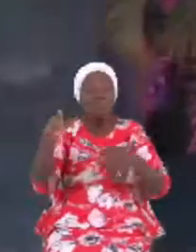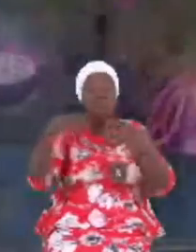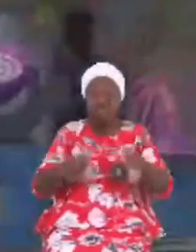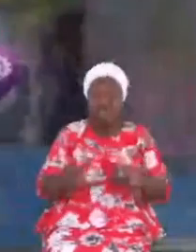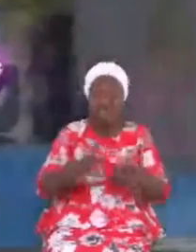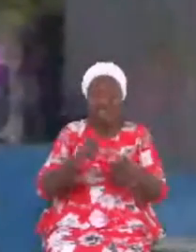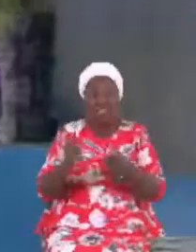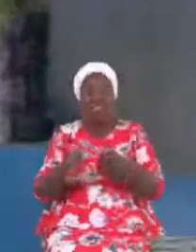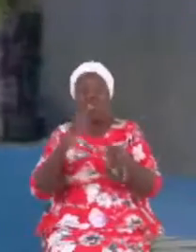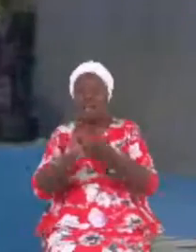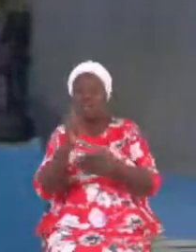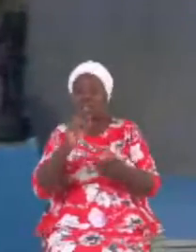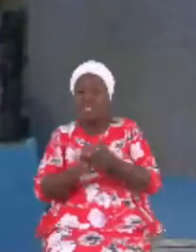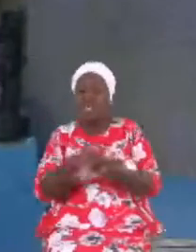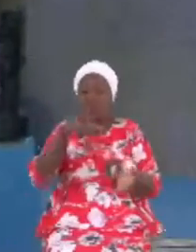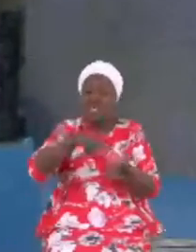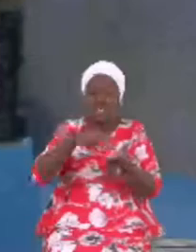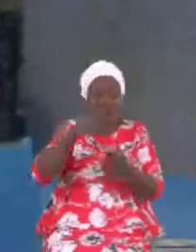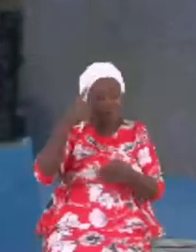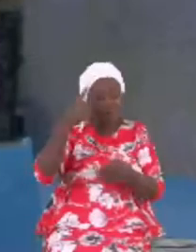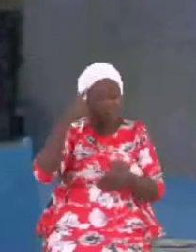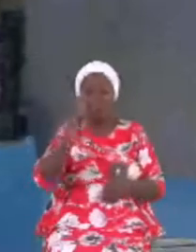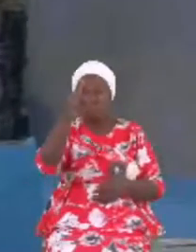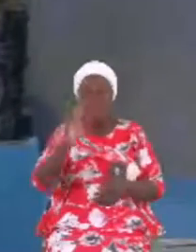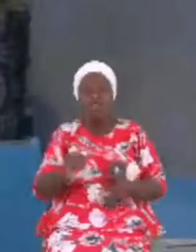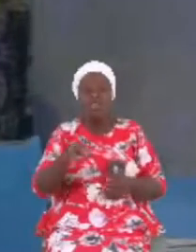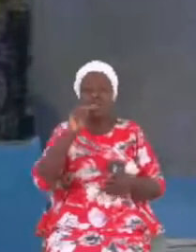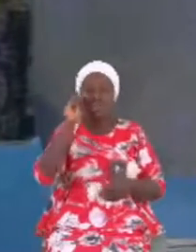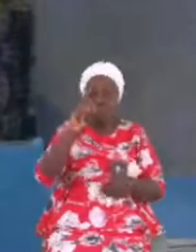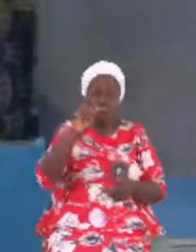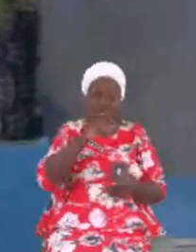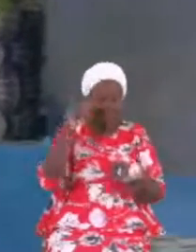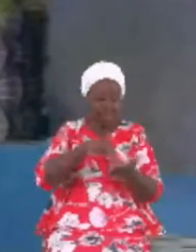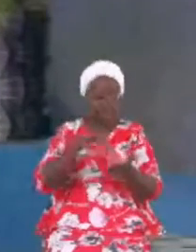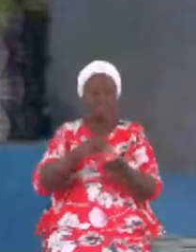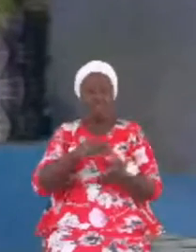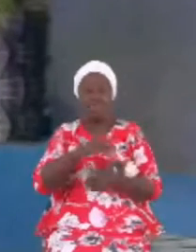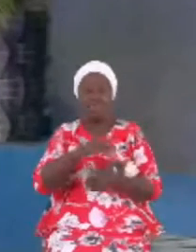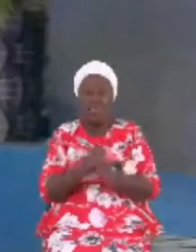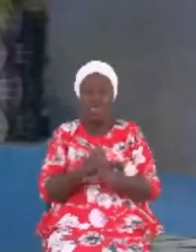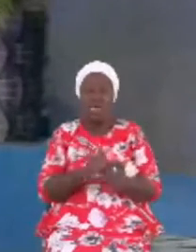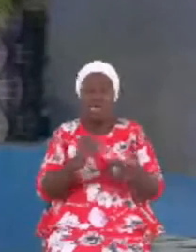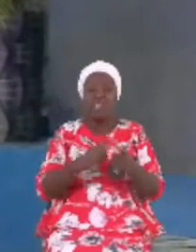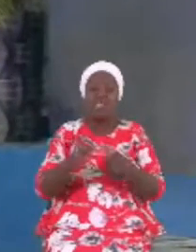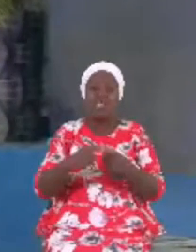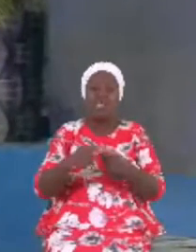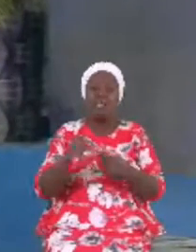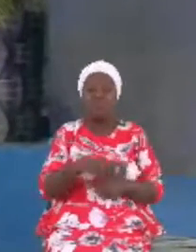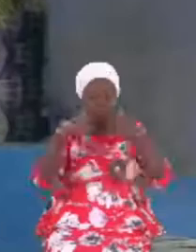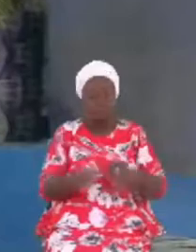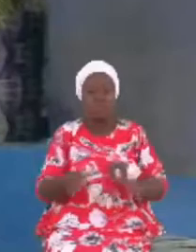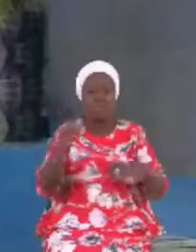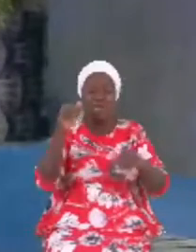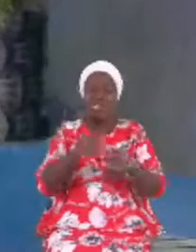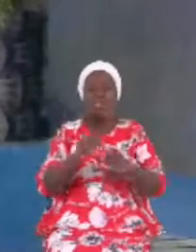terre seulement. Mais dans l'éternité, des milliers d'années, des millions d'années, des milliards d'années, pour toujours, tu seras perdu dans